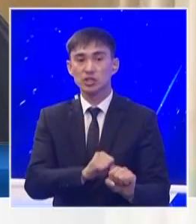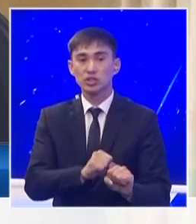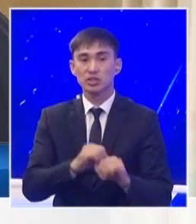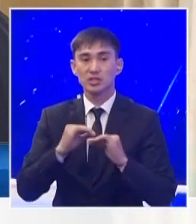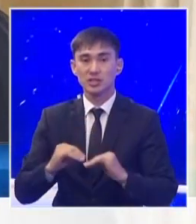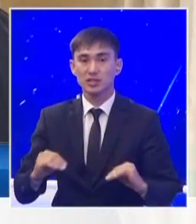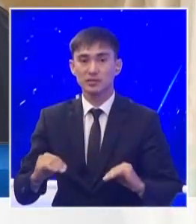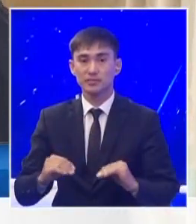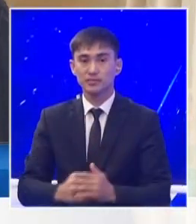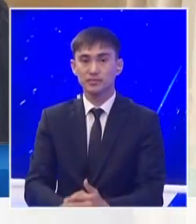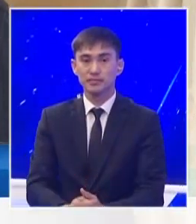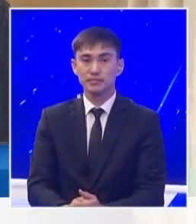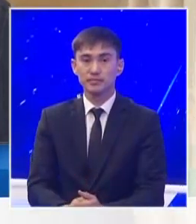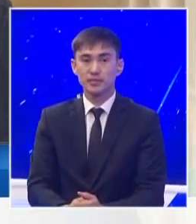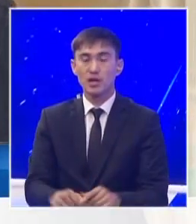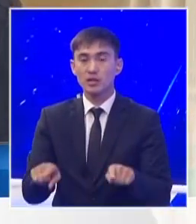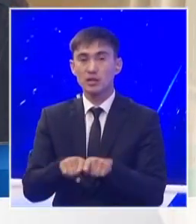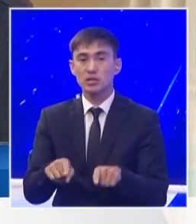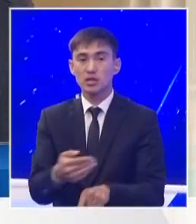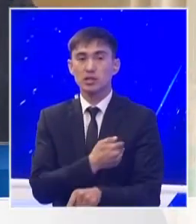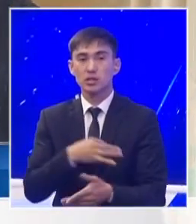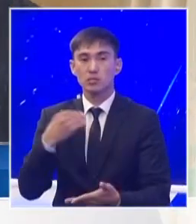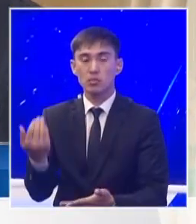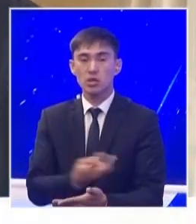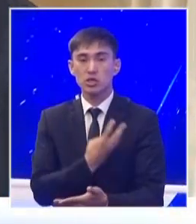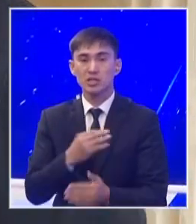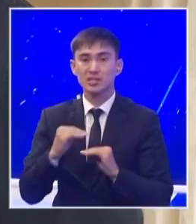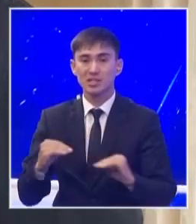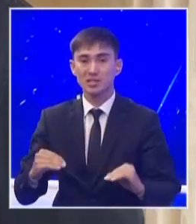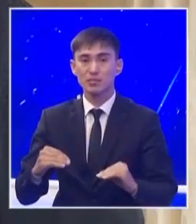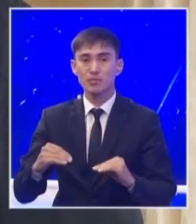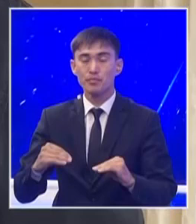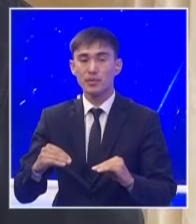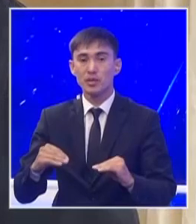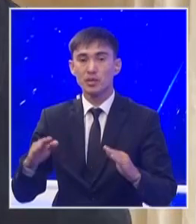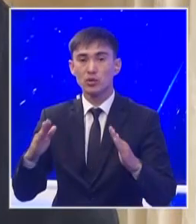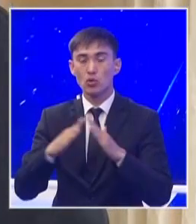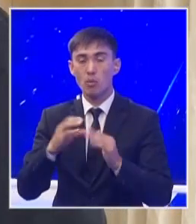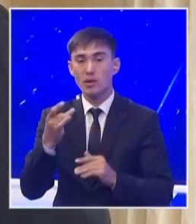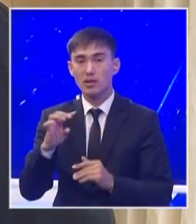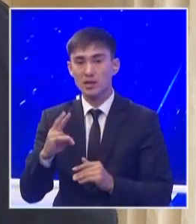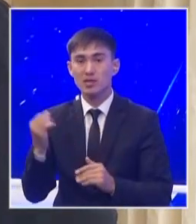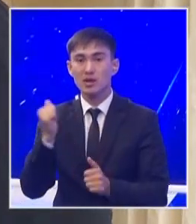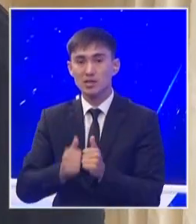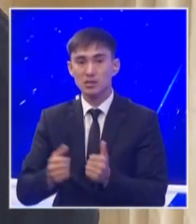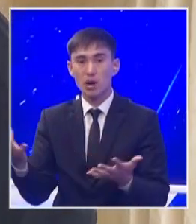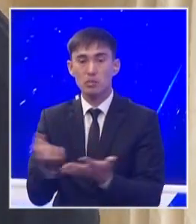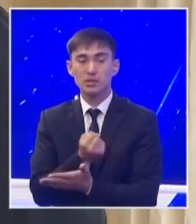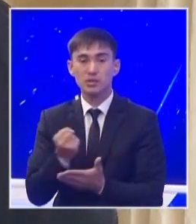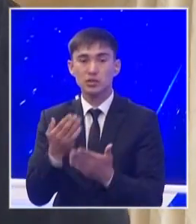детей. Также я хотел бы пожелать детишкам из детских домов, каждому обрести любящую